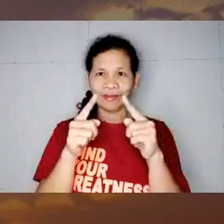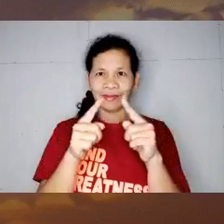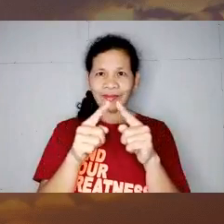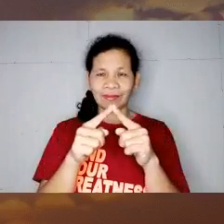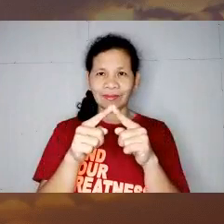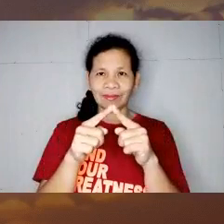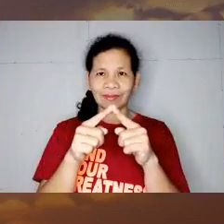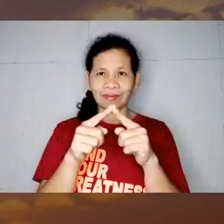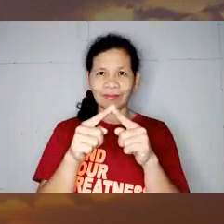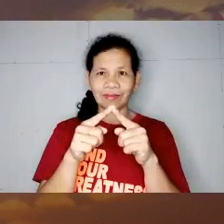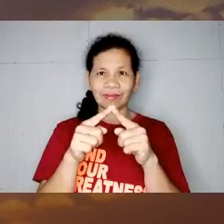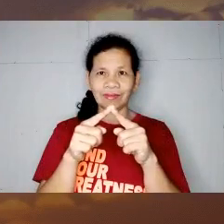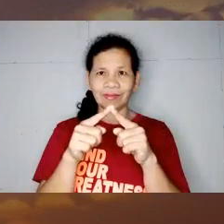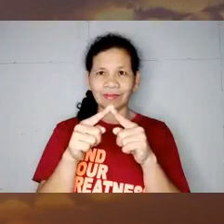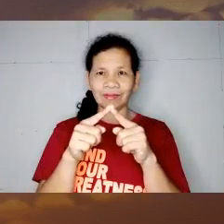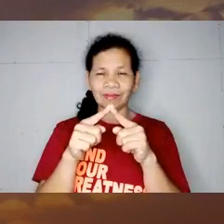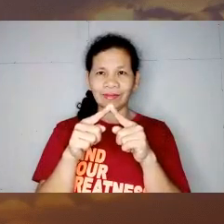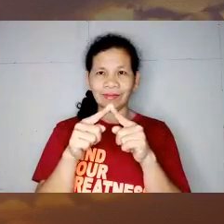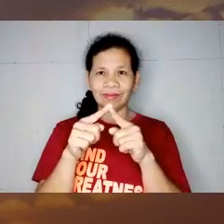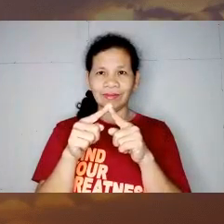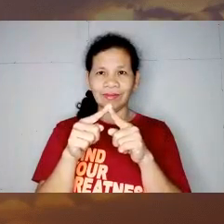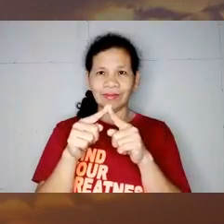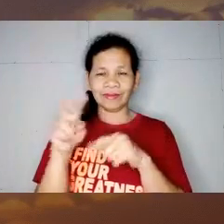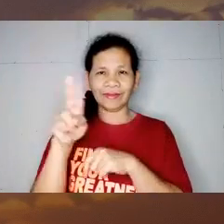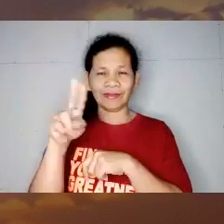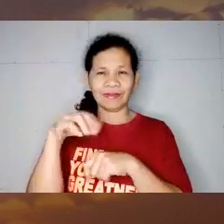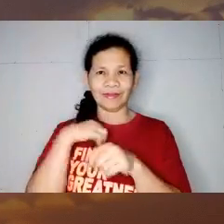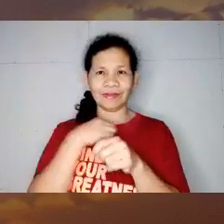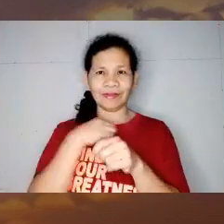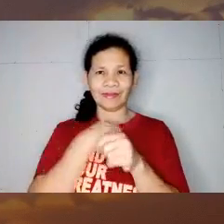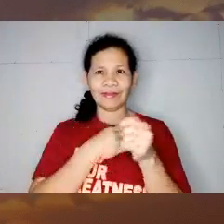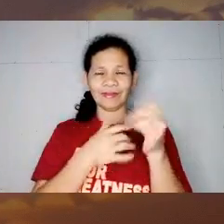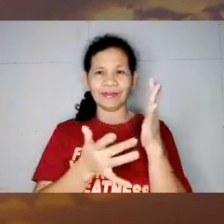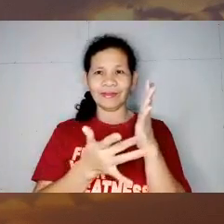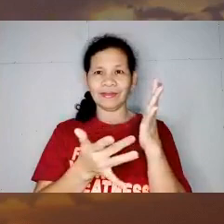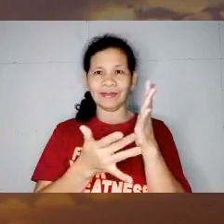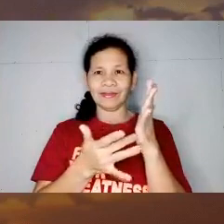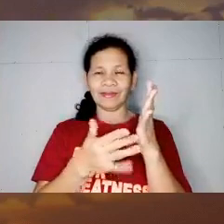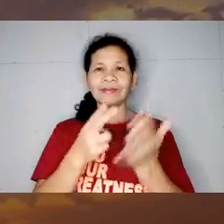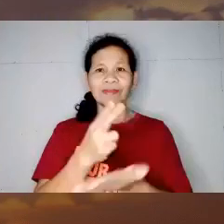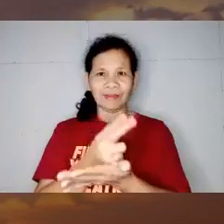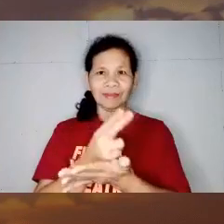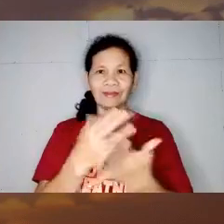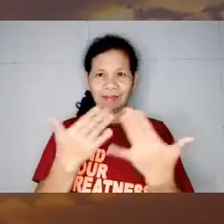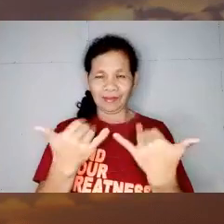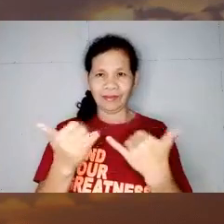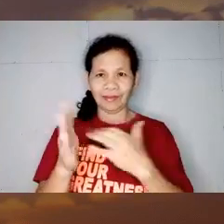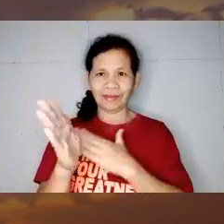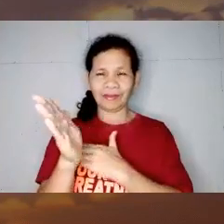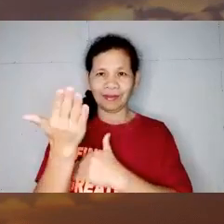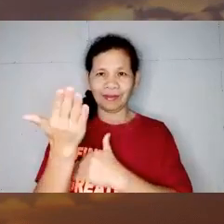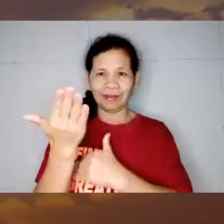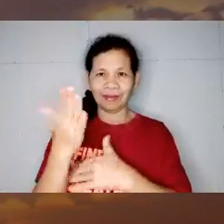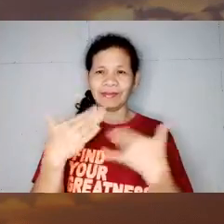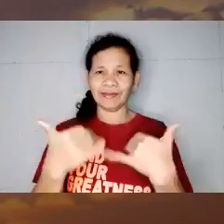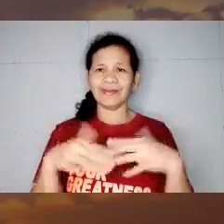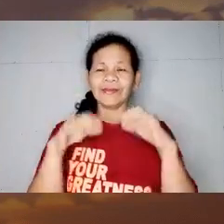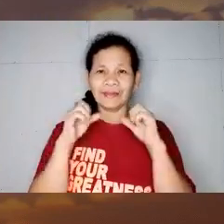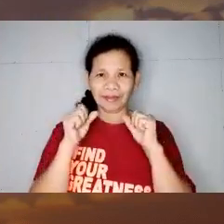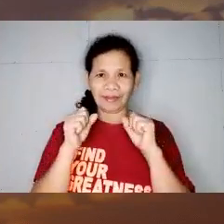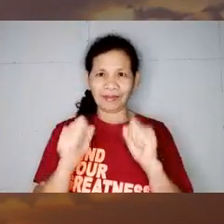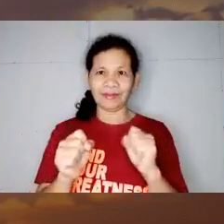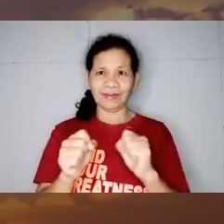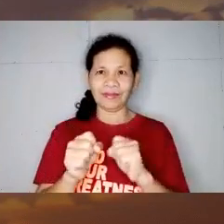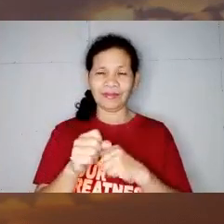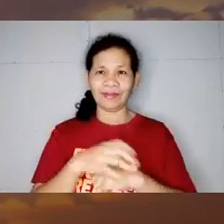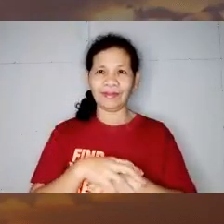mga gadgets. Ngunit sa tulong nila ngayong umaga, this has been possible. So, ngayong umaga,